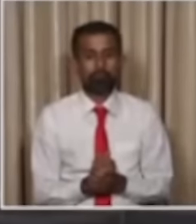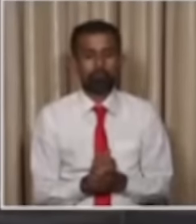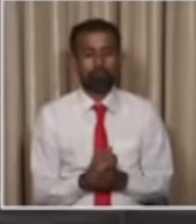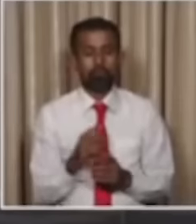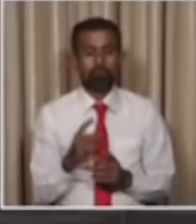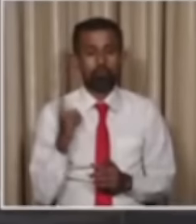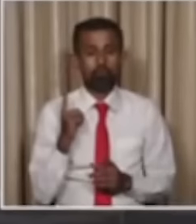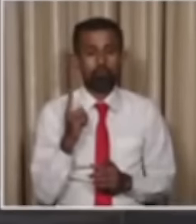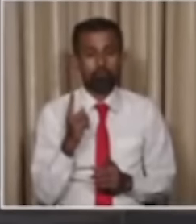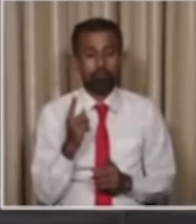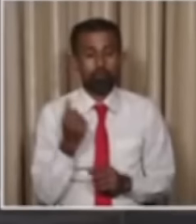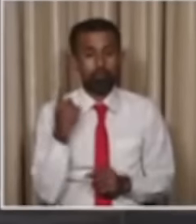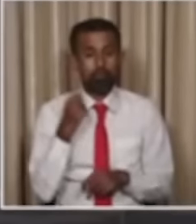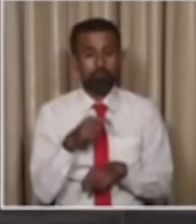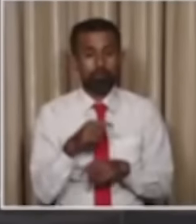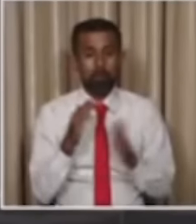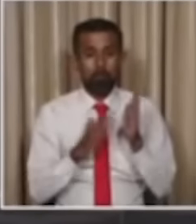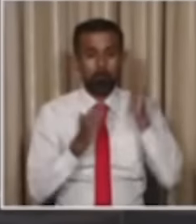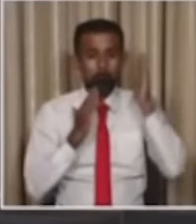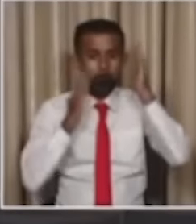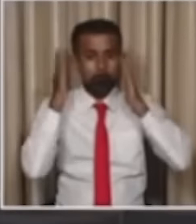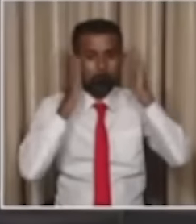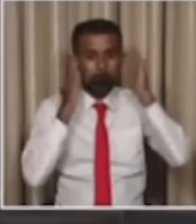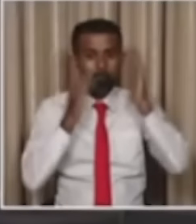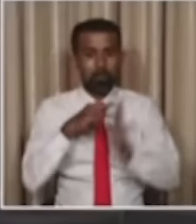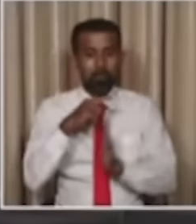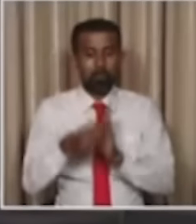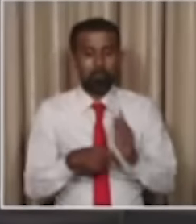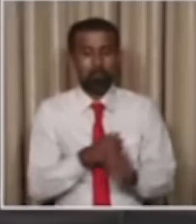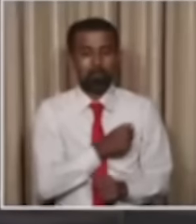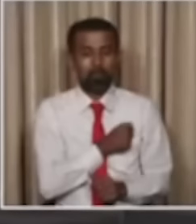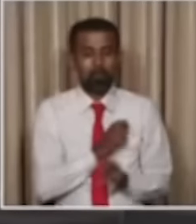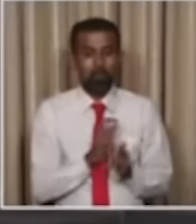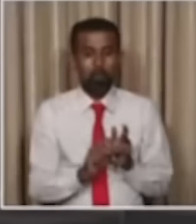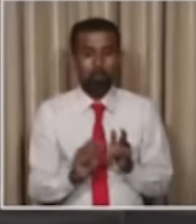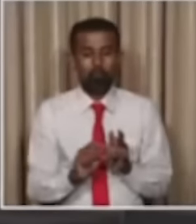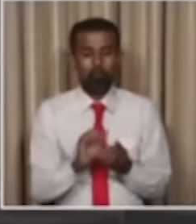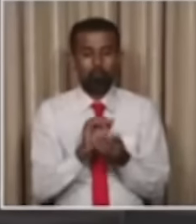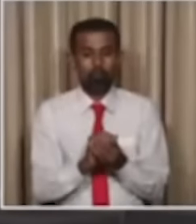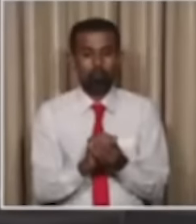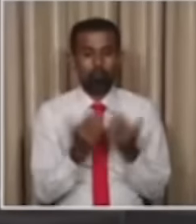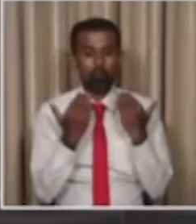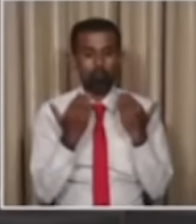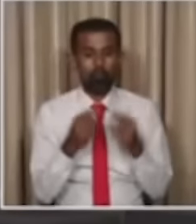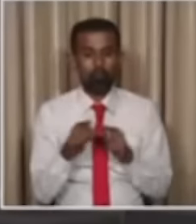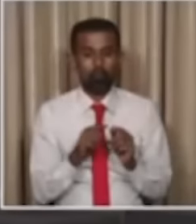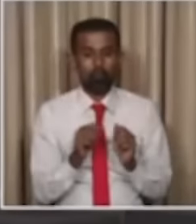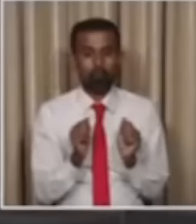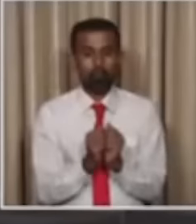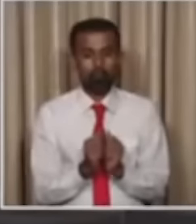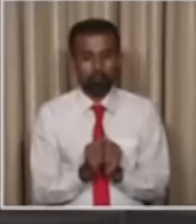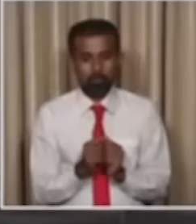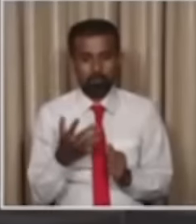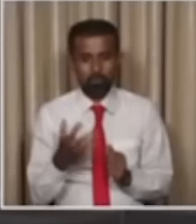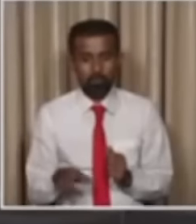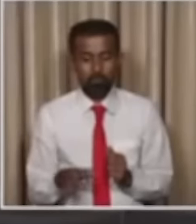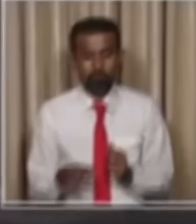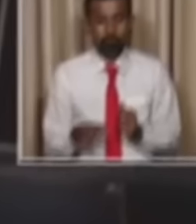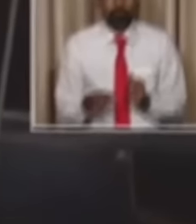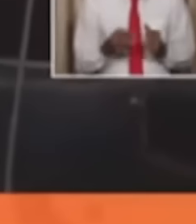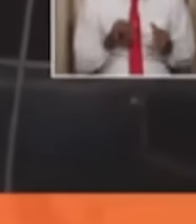බුද්ධ්‍යක්ෂක ඒ වන විට මැලේසියාවේ ශ්‍රී ලංකා තානාපති කාර්යාලයේ ආරක්ෂක උපදේශක වශයෙන් කටයුතු කළ මේජර්